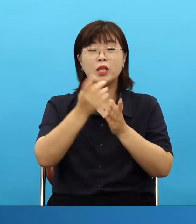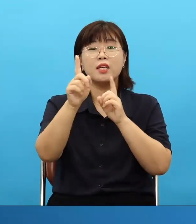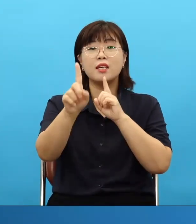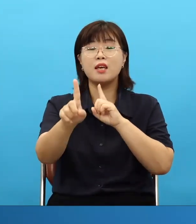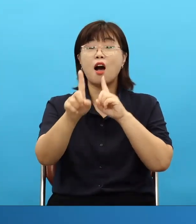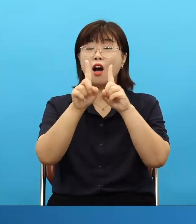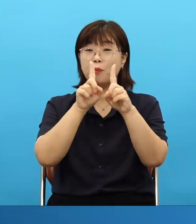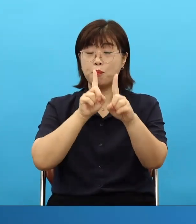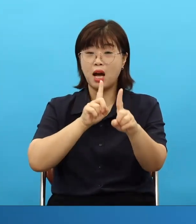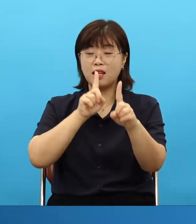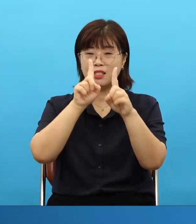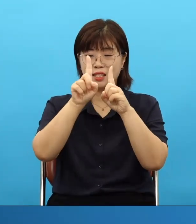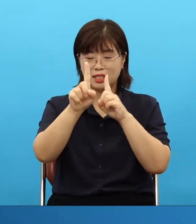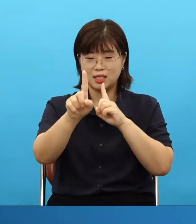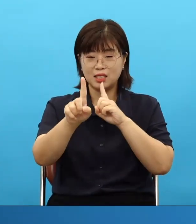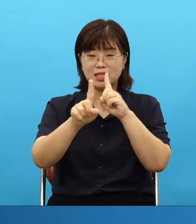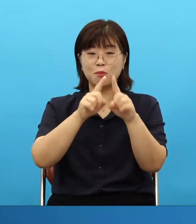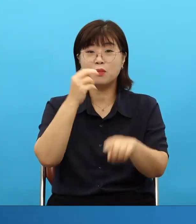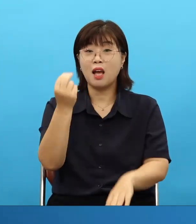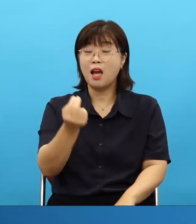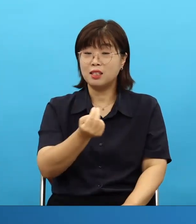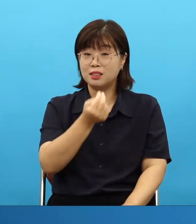아름답고 귀한 말씀